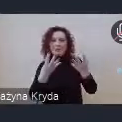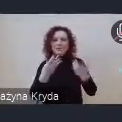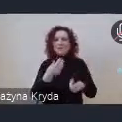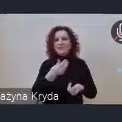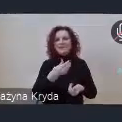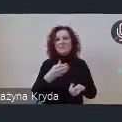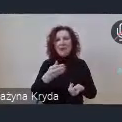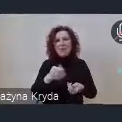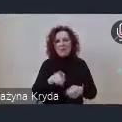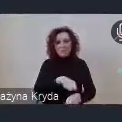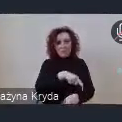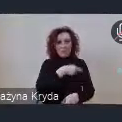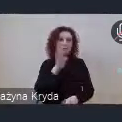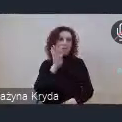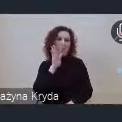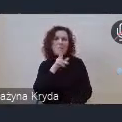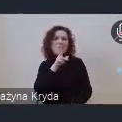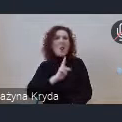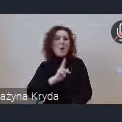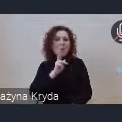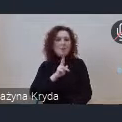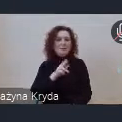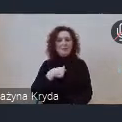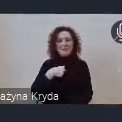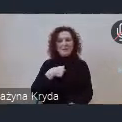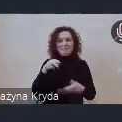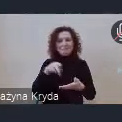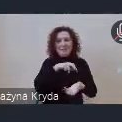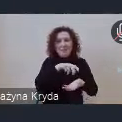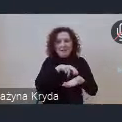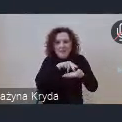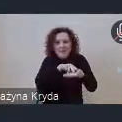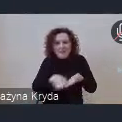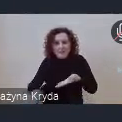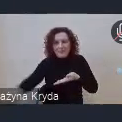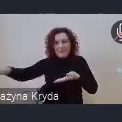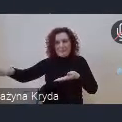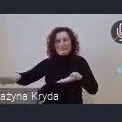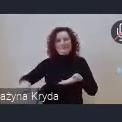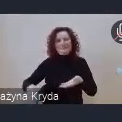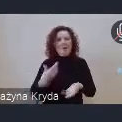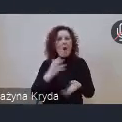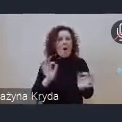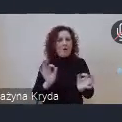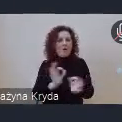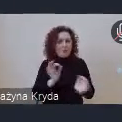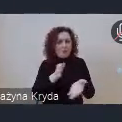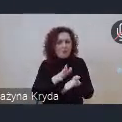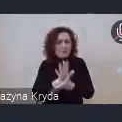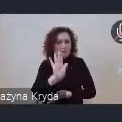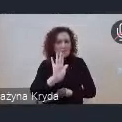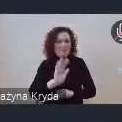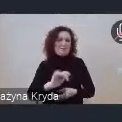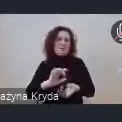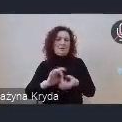ślizgawka lodowa poprzez jak było lodowisko na butach ześlizgiwanie się na sam dół tej pochylni tak były śliskie płytki gdy jest